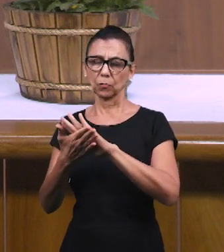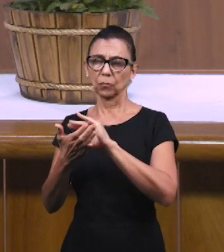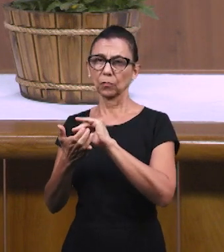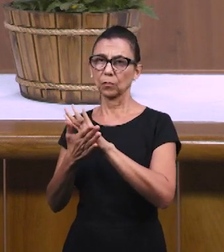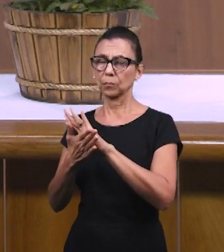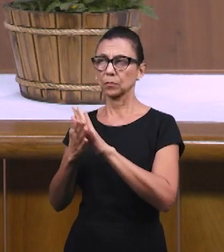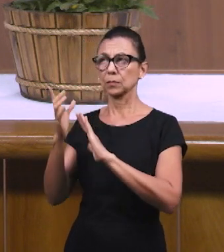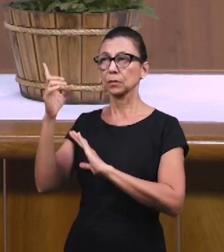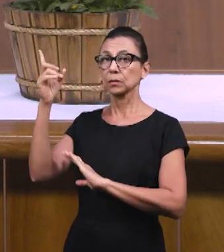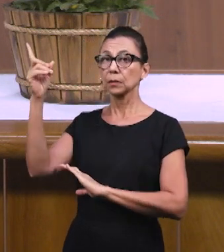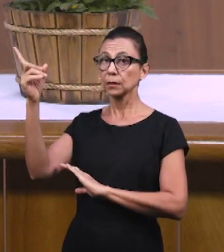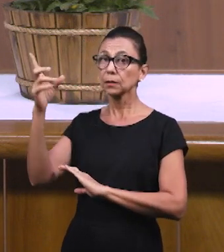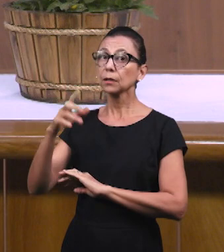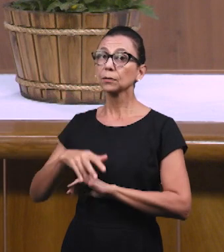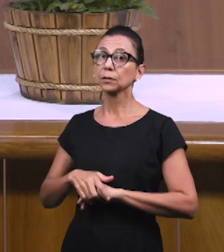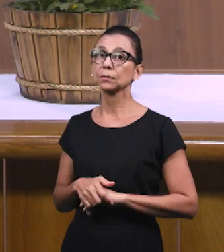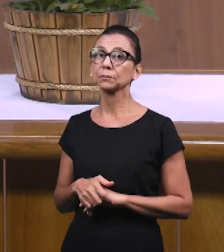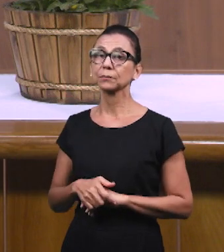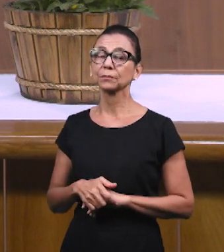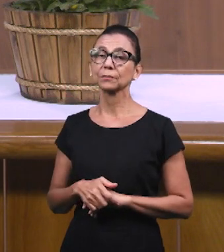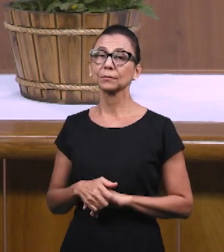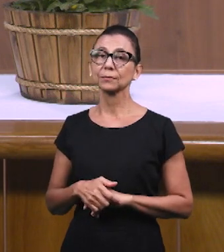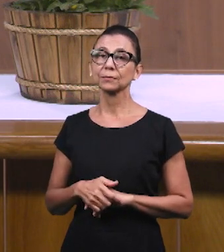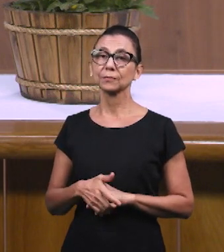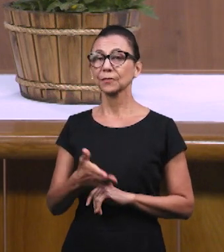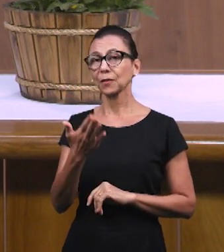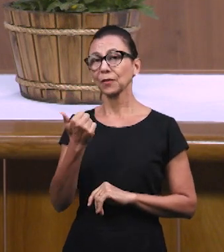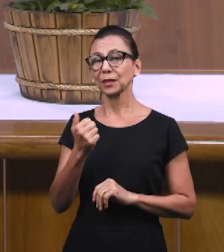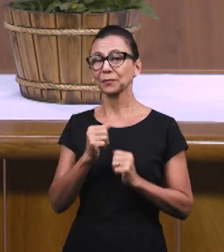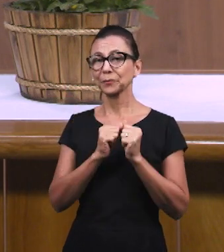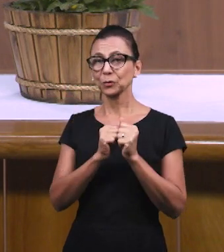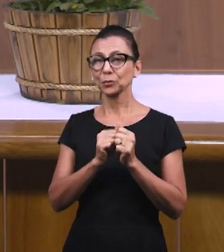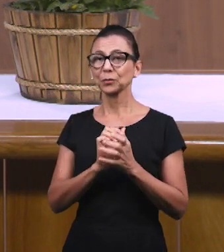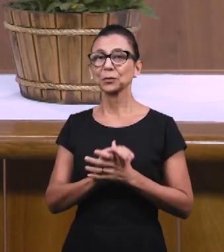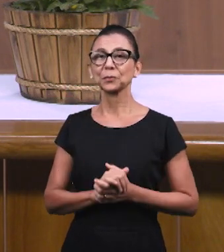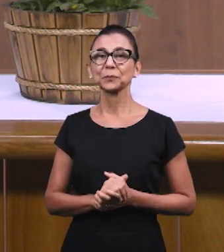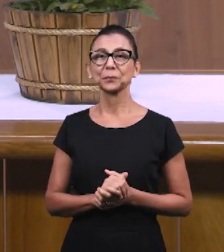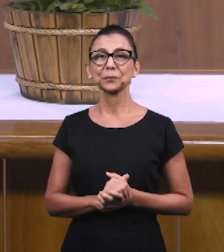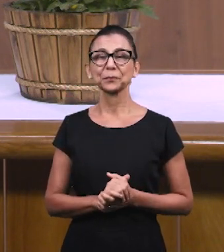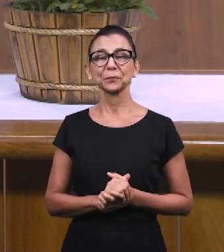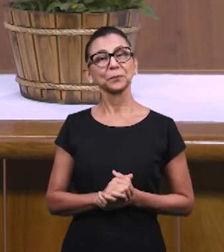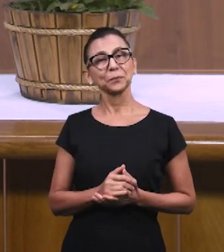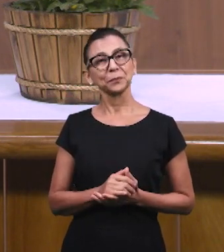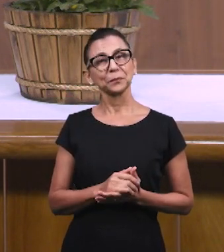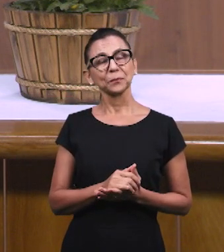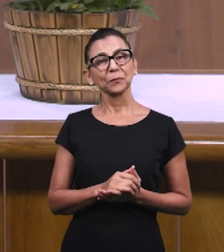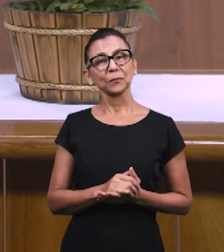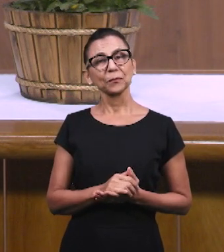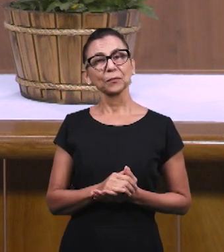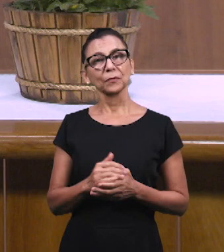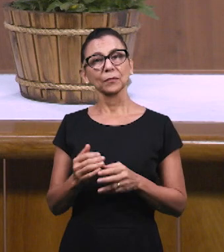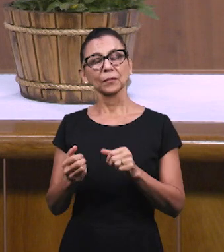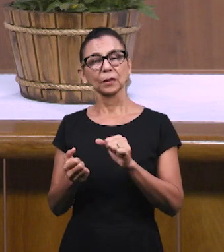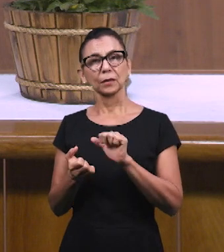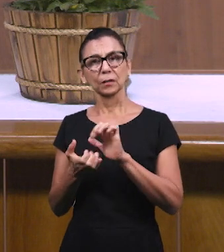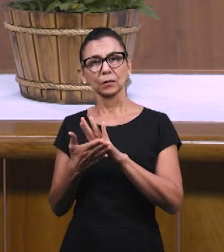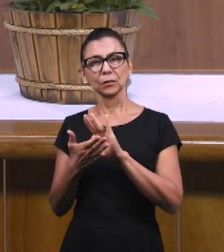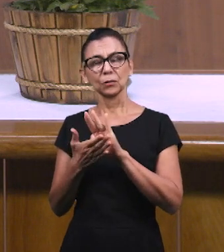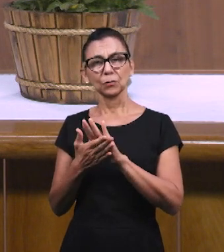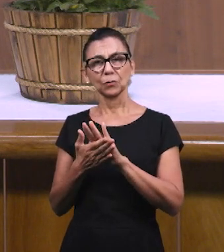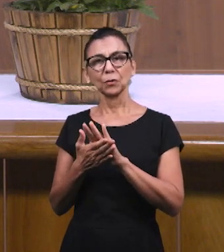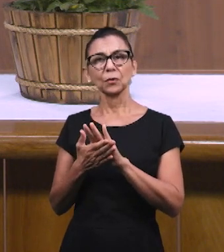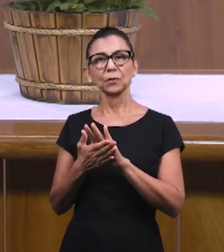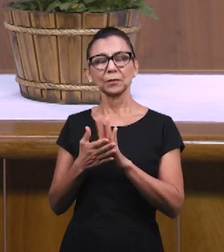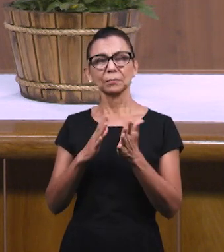mettons notre prière, notre adoration dans le présent Seigneur. Je vous invite à faire la même chose avec nous. La louange sera jouée,